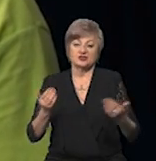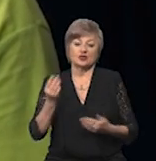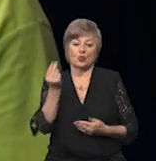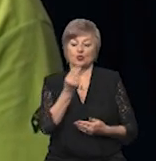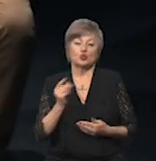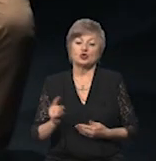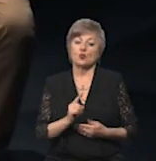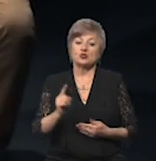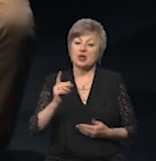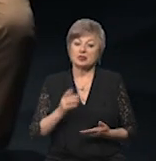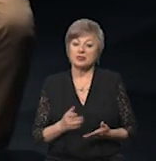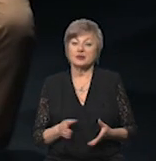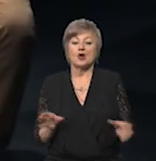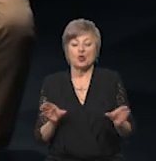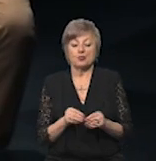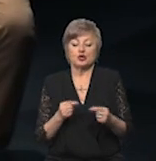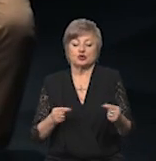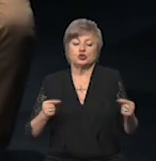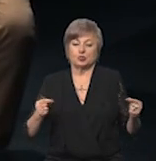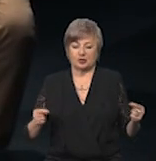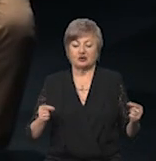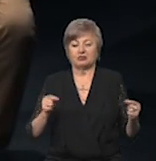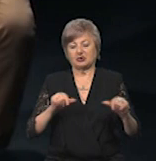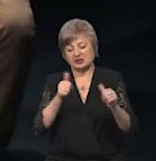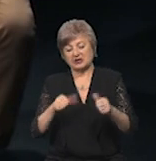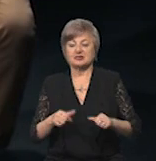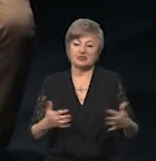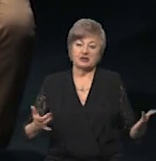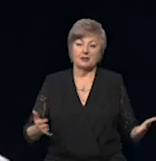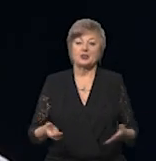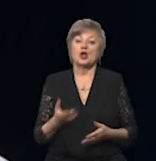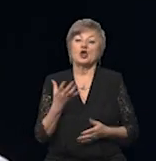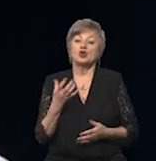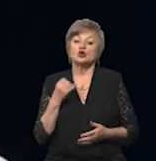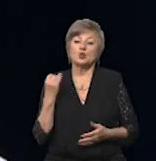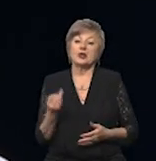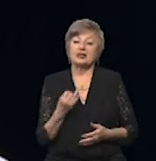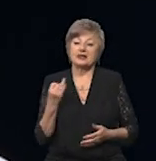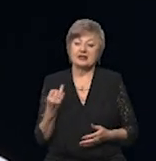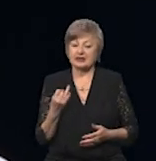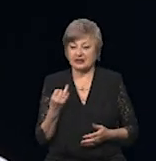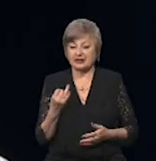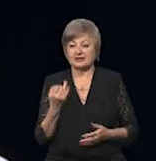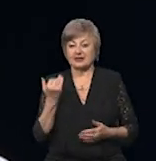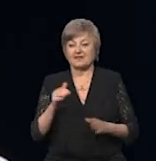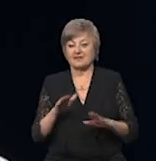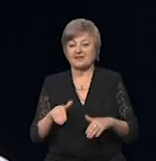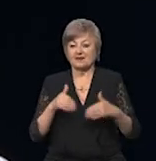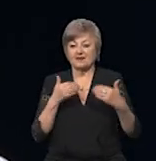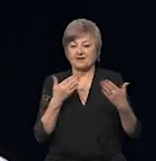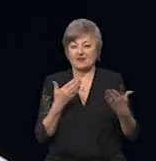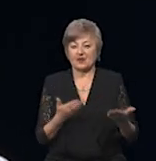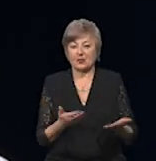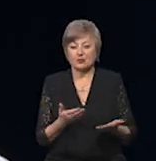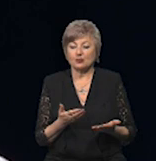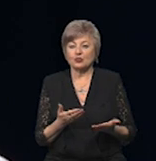музеї разом з іншими експонатами. А ще цікава штука. Вам пропонували колись купити людську